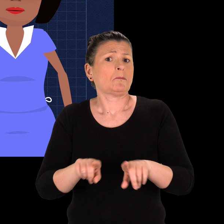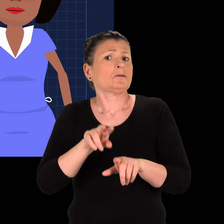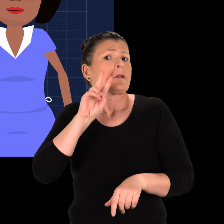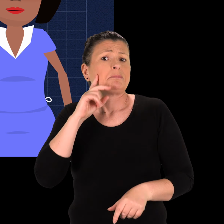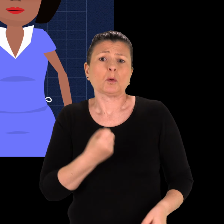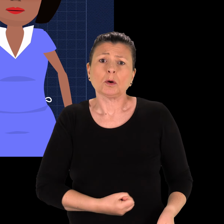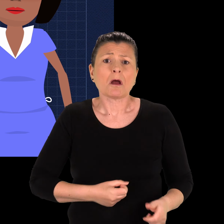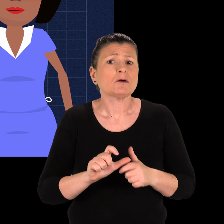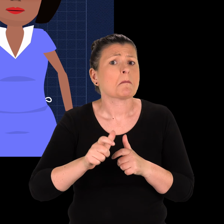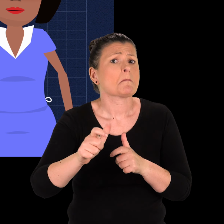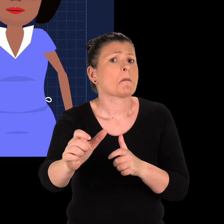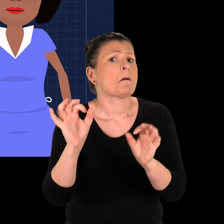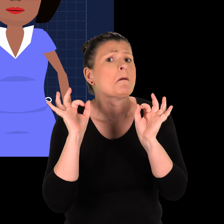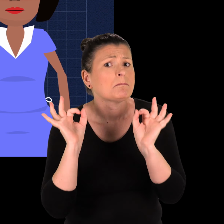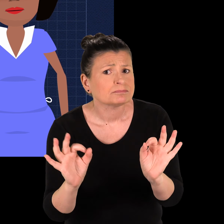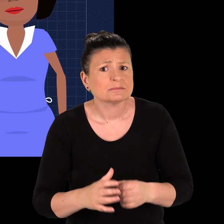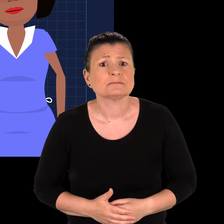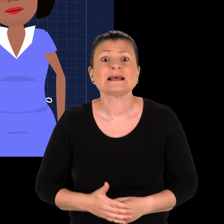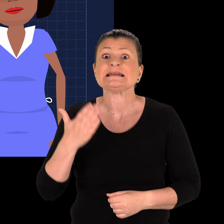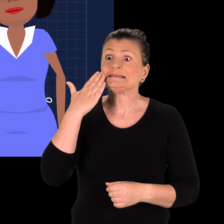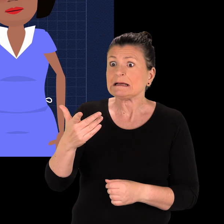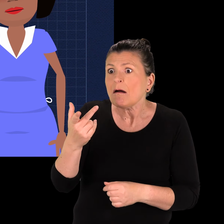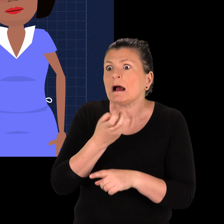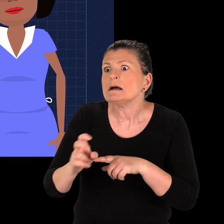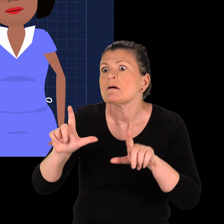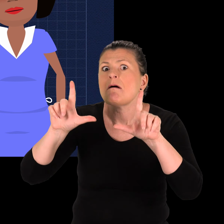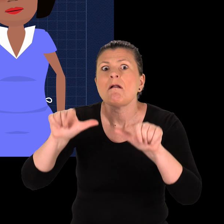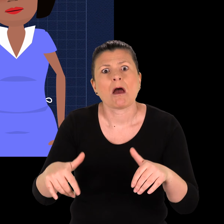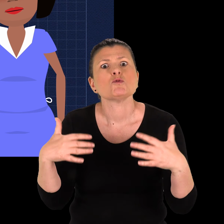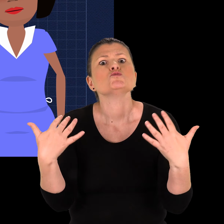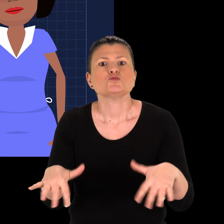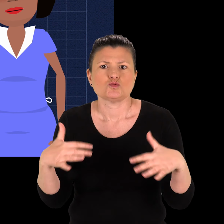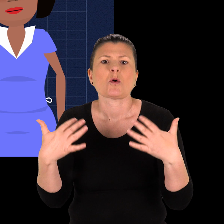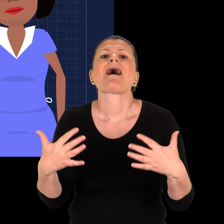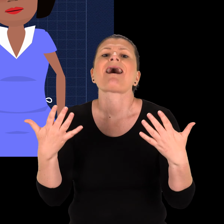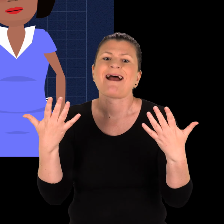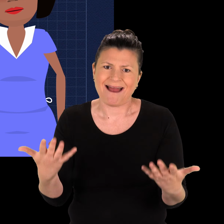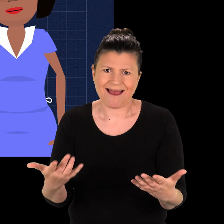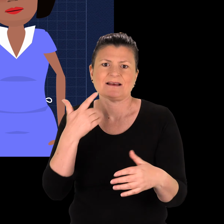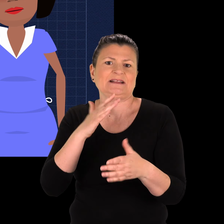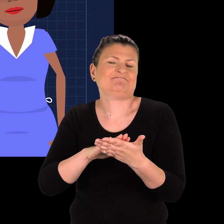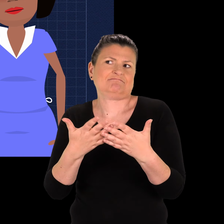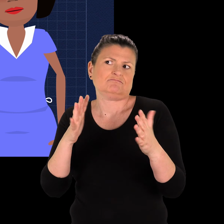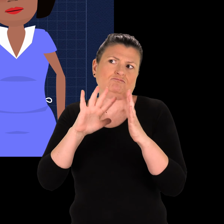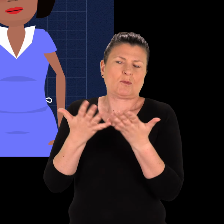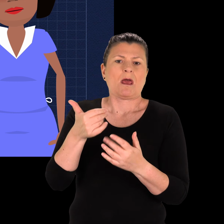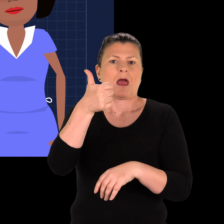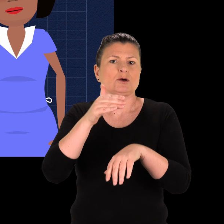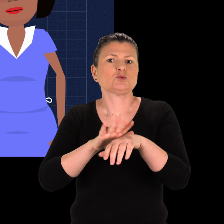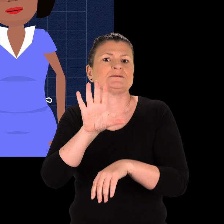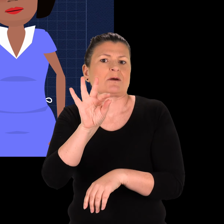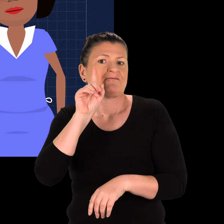suivi du bébé se poursuit avec les échographies habituelles. On considère que votre risque est élevé si votre résultat final l'estime